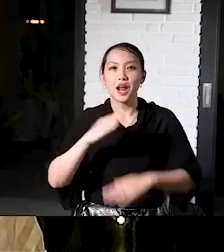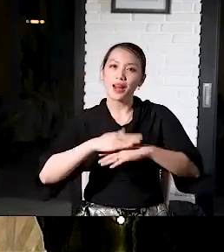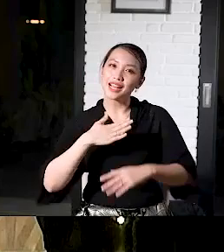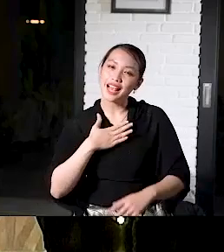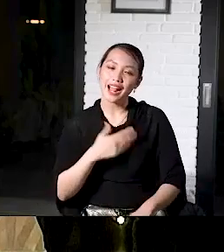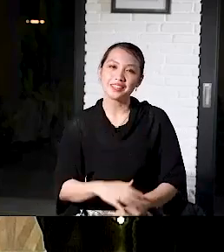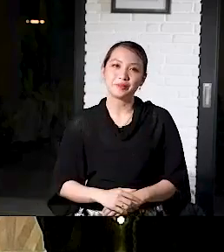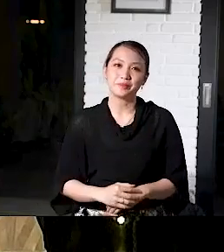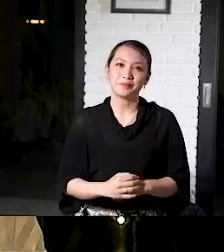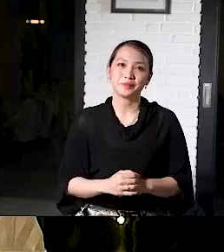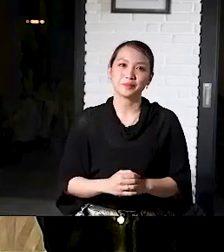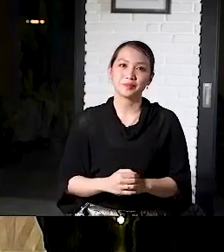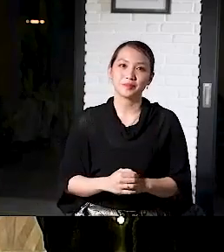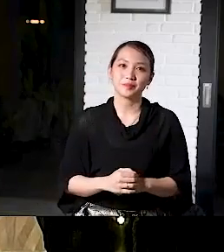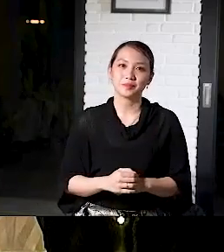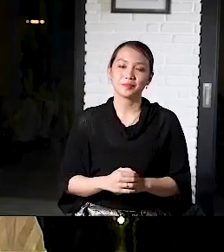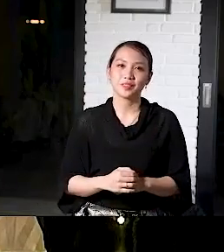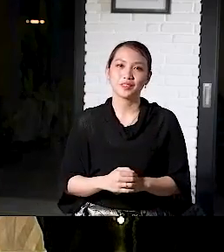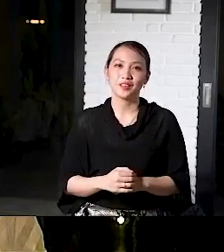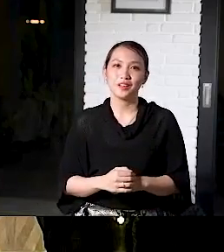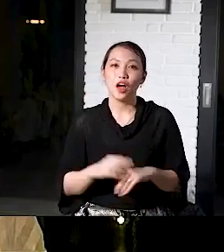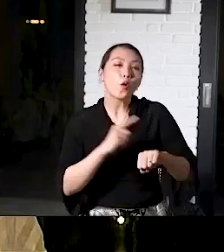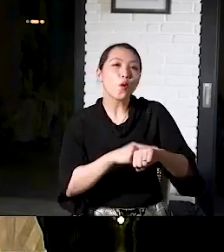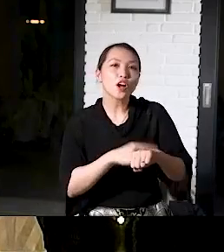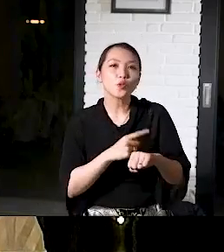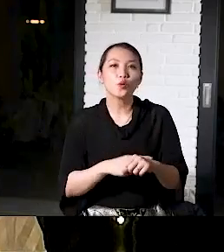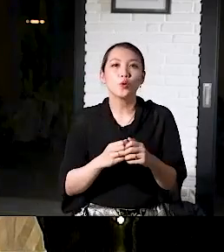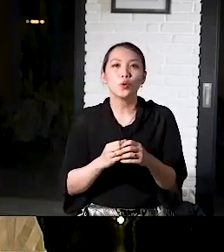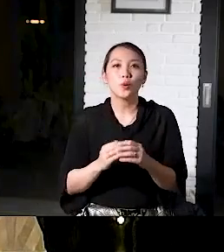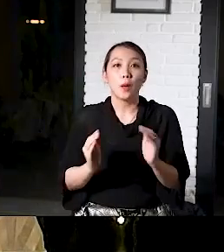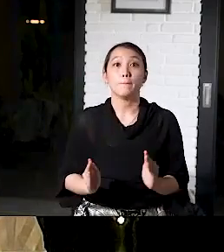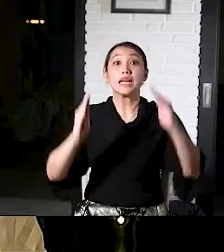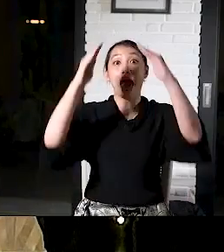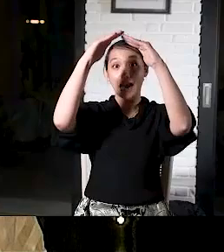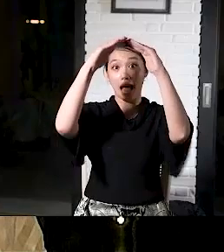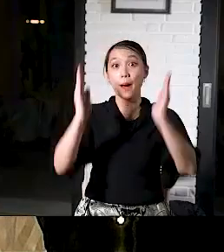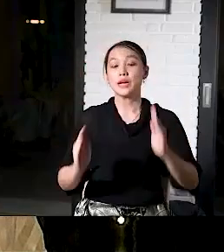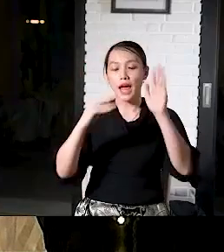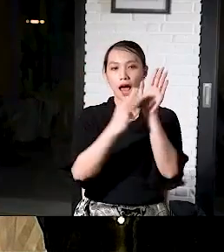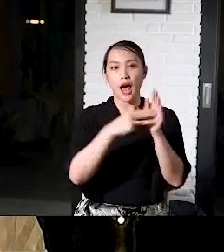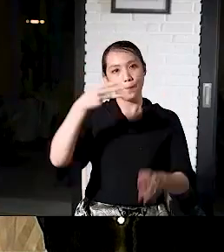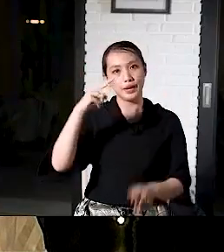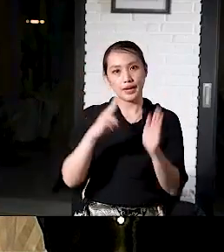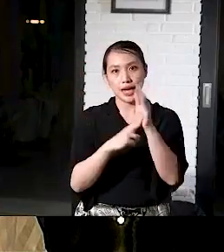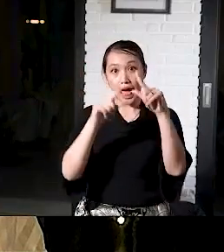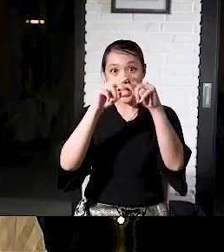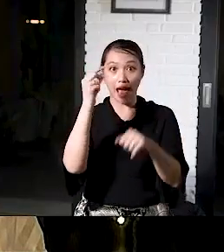di menara FKA biasanya. Ini saya mendapatkan teguran dari Tuhan